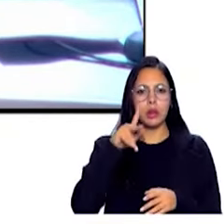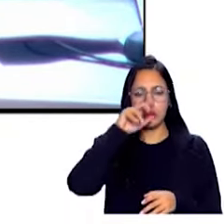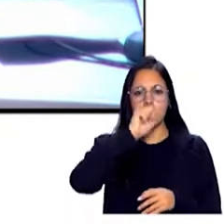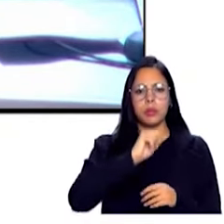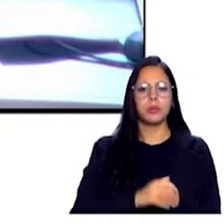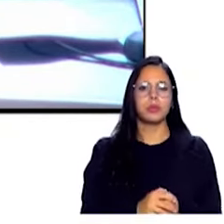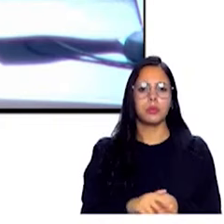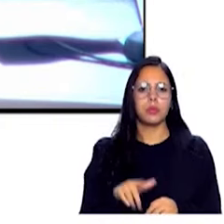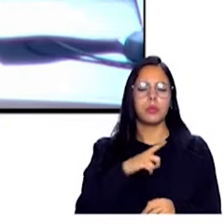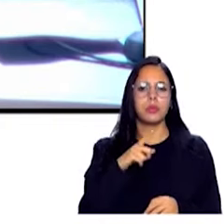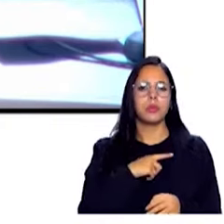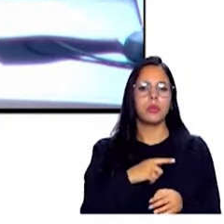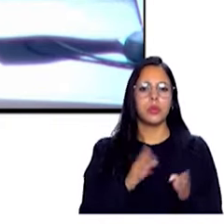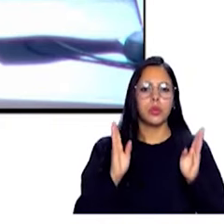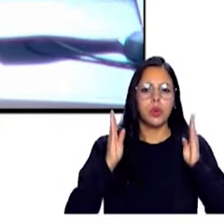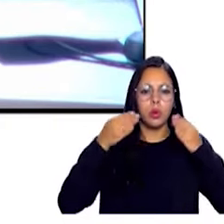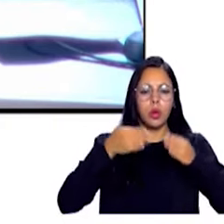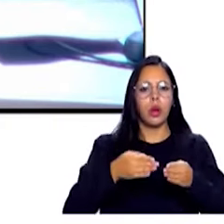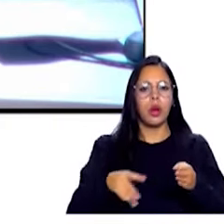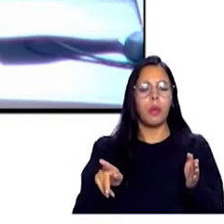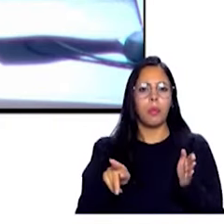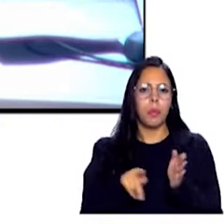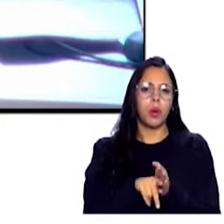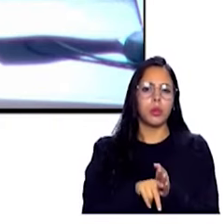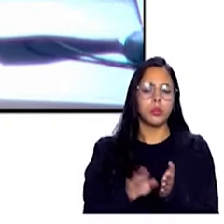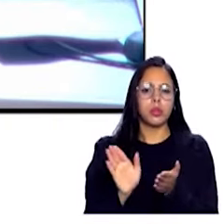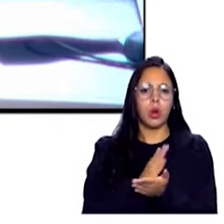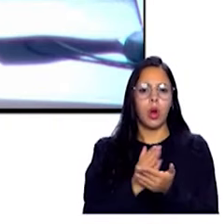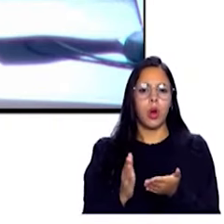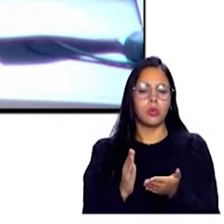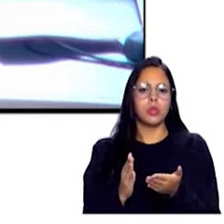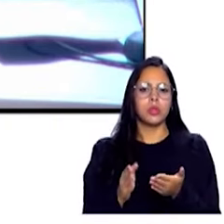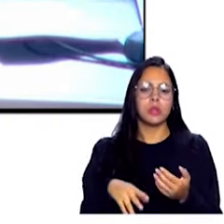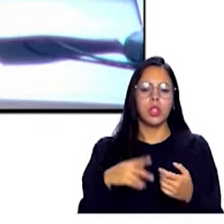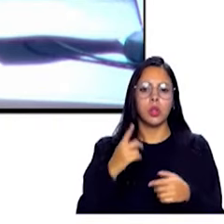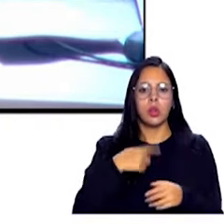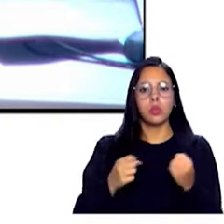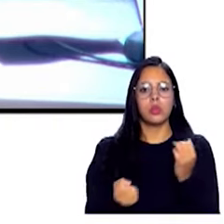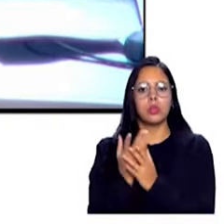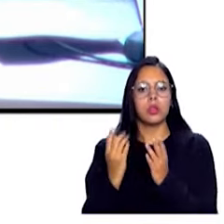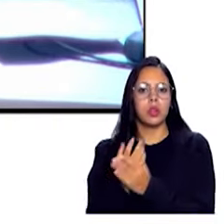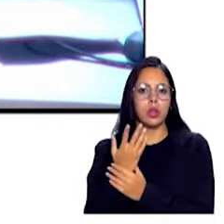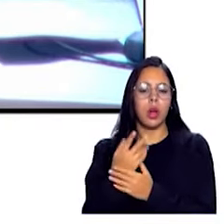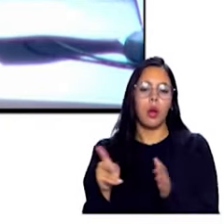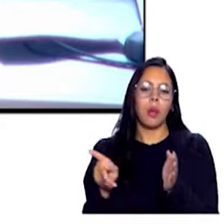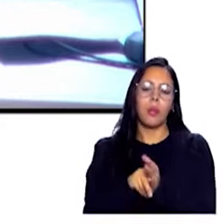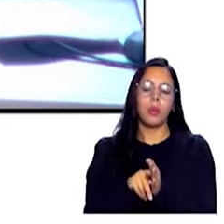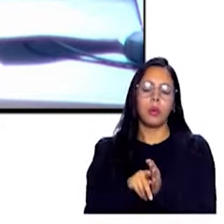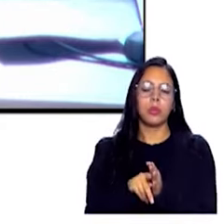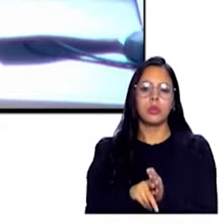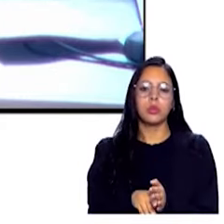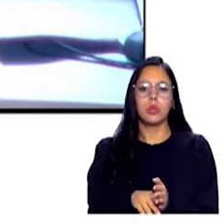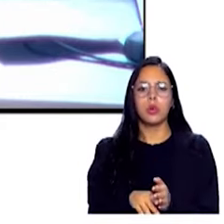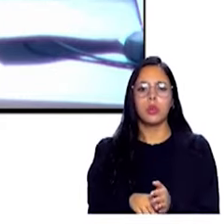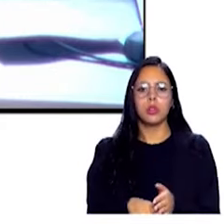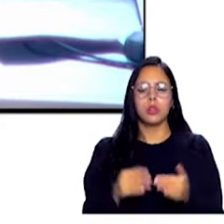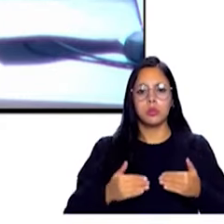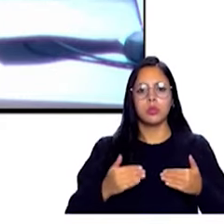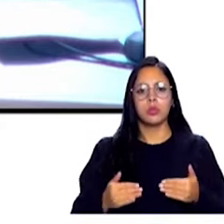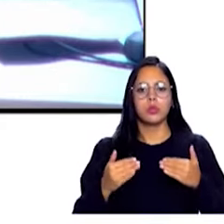critiques on crée une commission ministérielle ET la commission ministérielle a